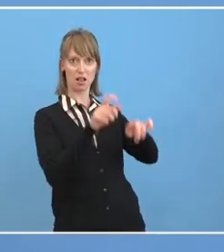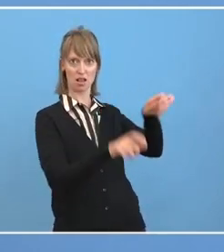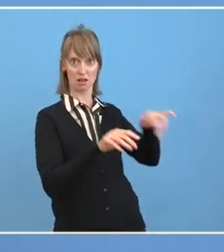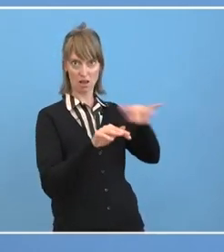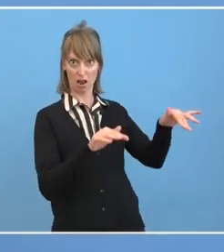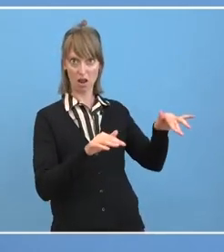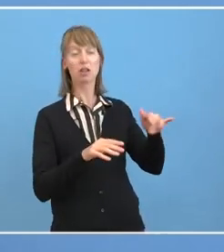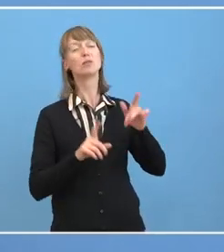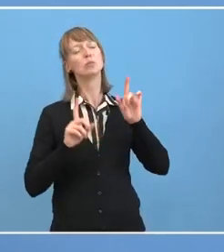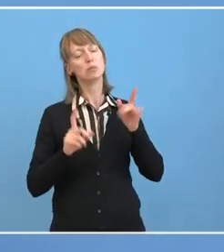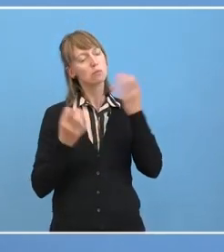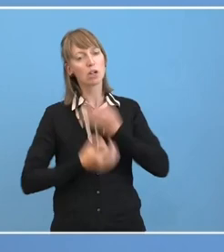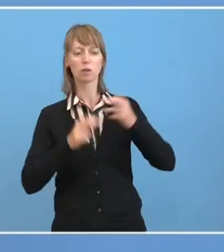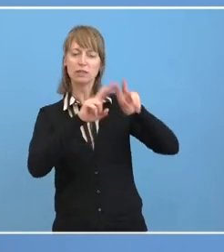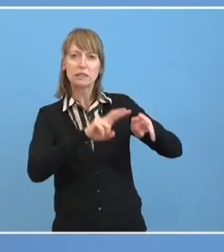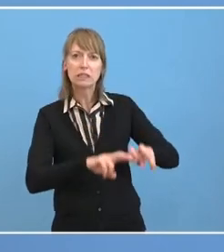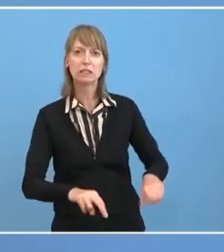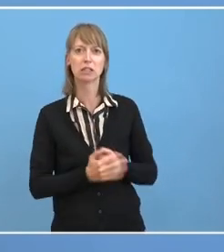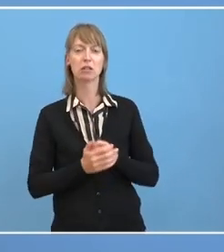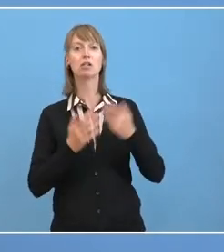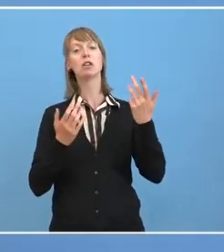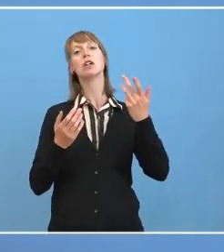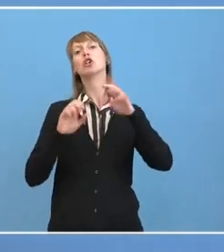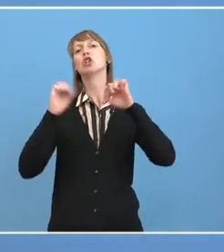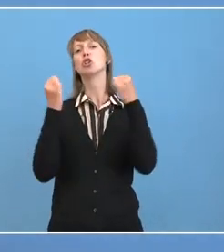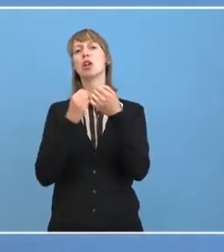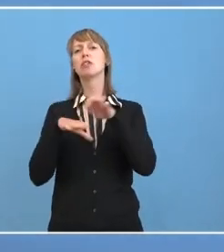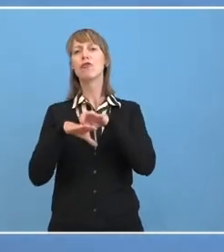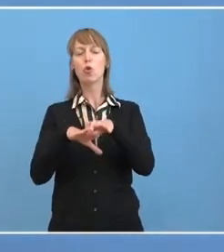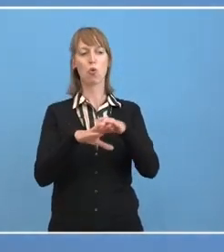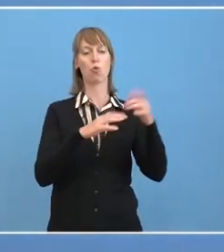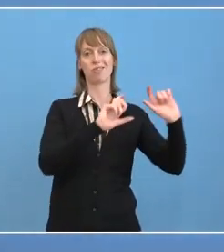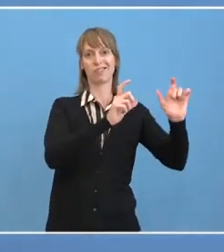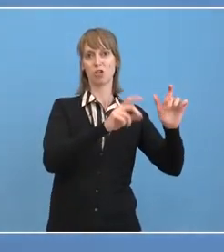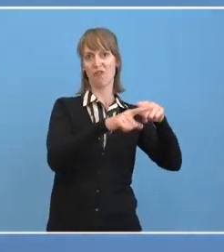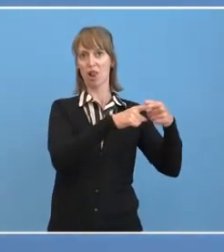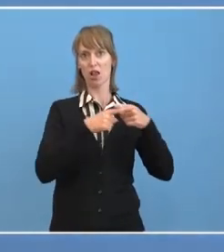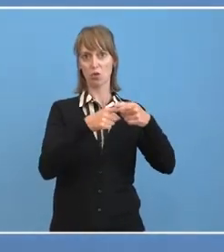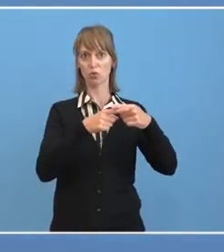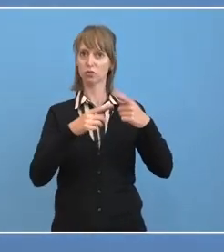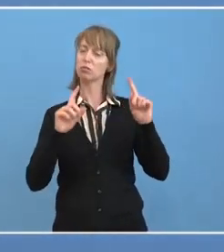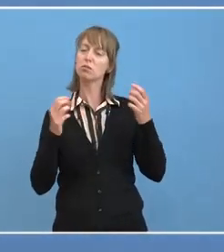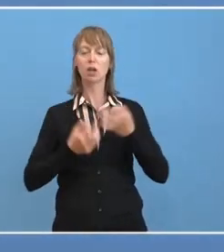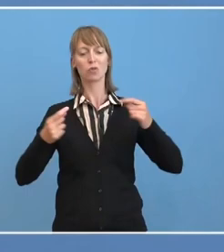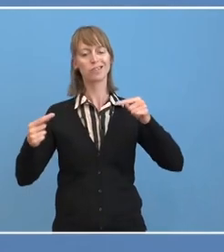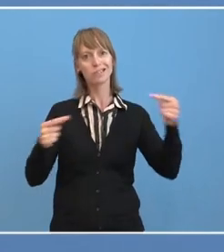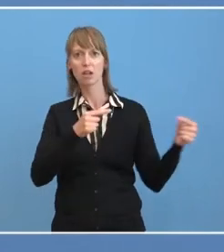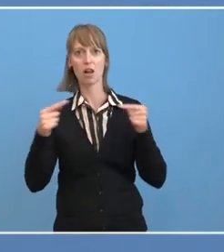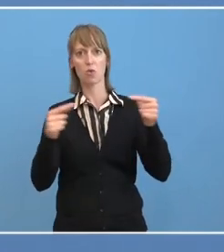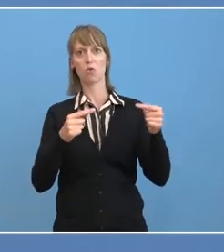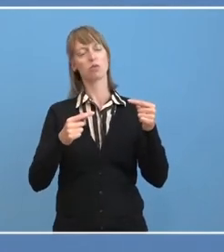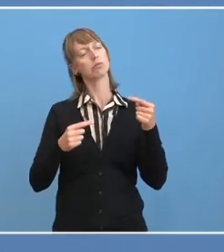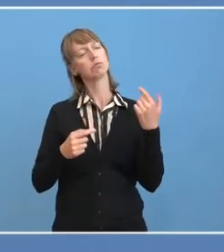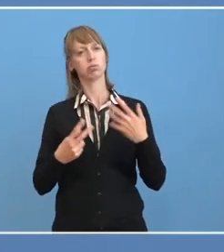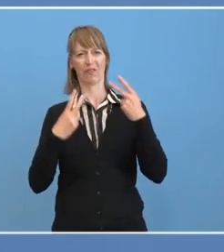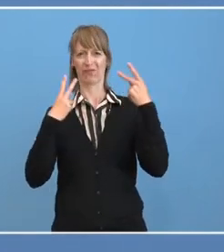Ein Dialog zwischen der Staatsführung und der belarussischen Gesellschaft ist angesichts dieser Situation dringlich.